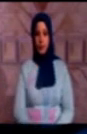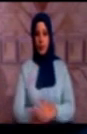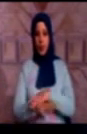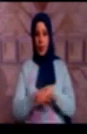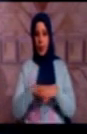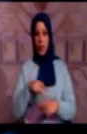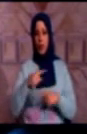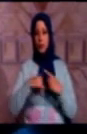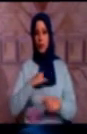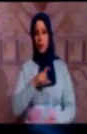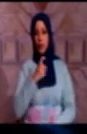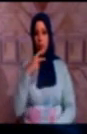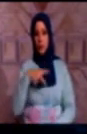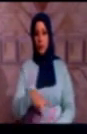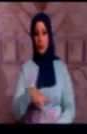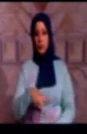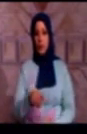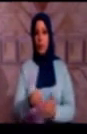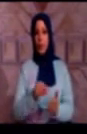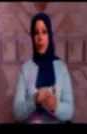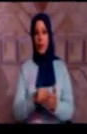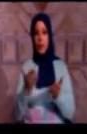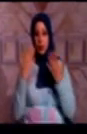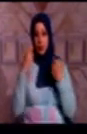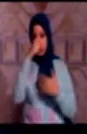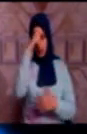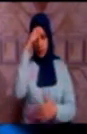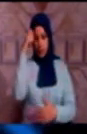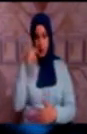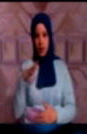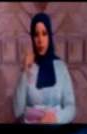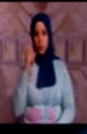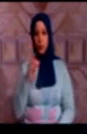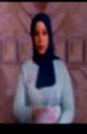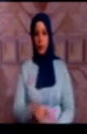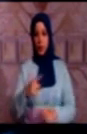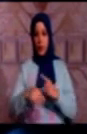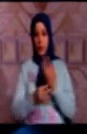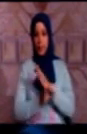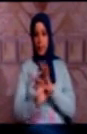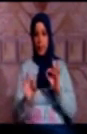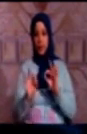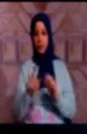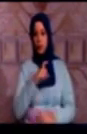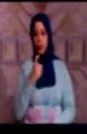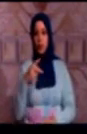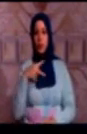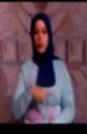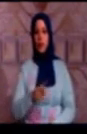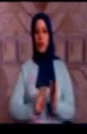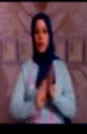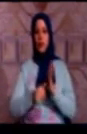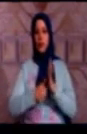8 دايما معروف ان هو زور الفصل الصيف بسبب ارتفاعات الكبيره في نسب الرطوبه فاحنا مكملين في شهر 8 ارتفاعات ملحوظه في نسب الرطوبه